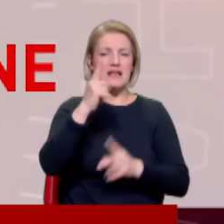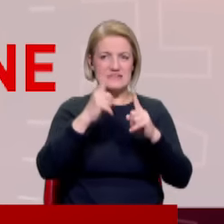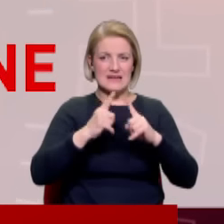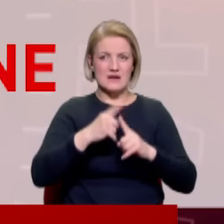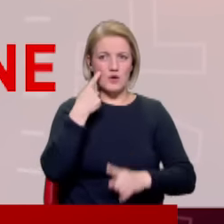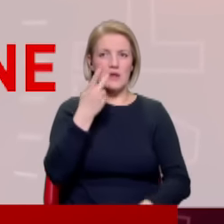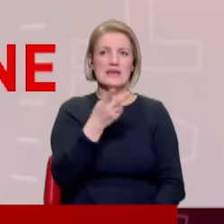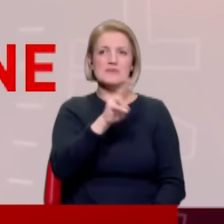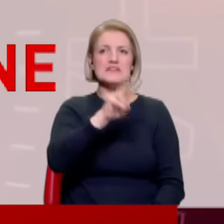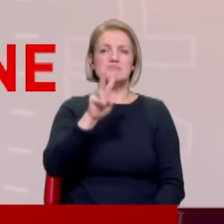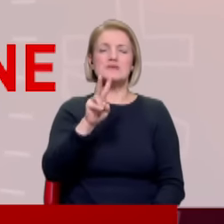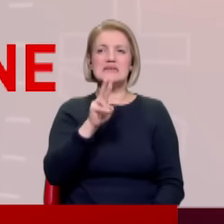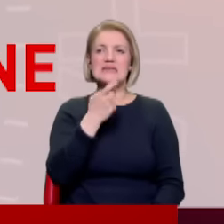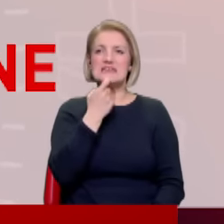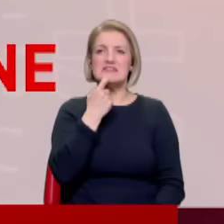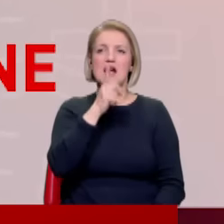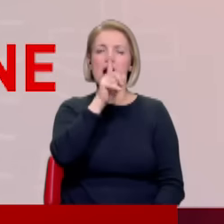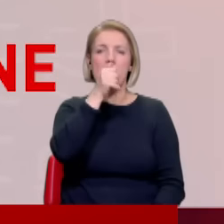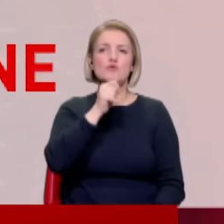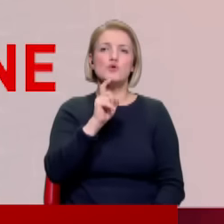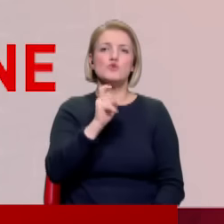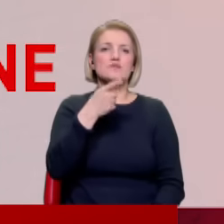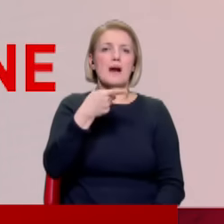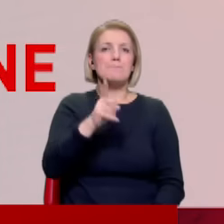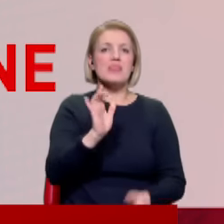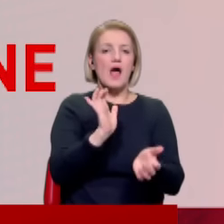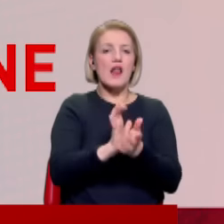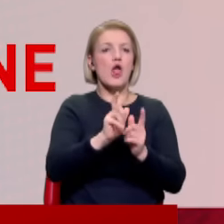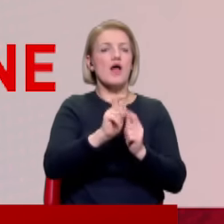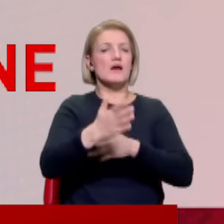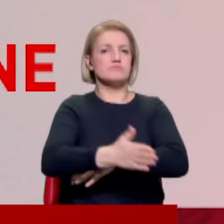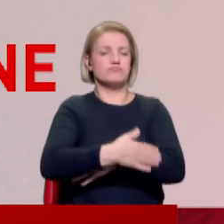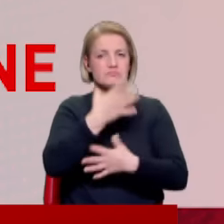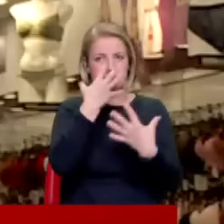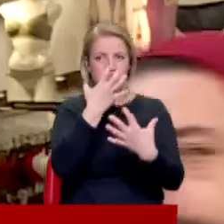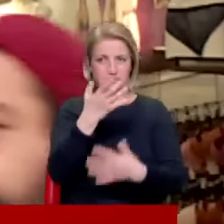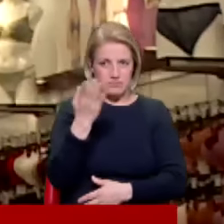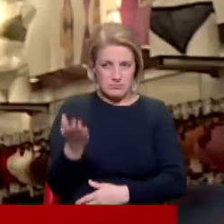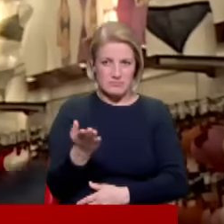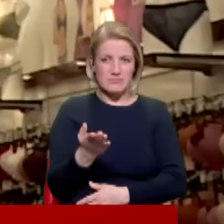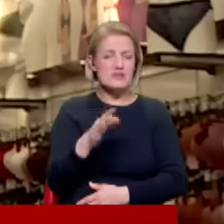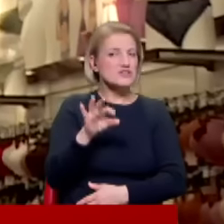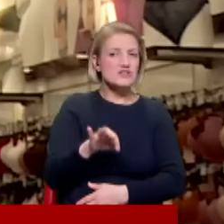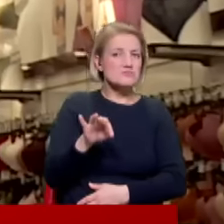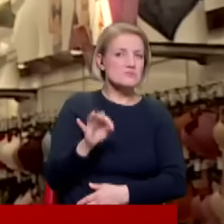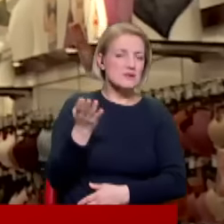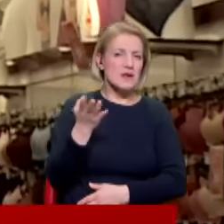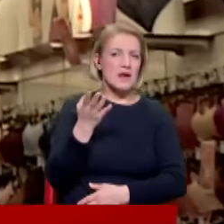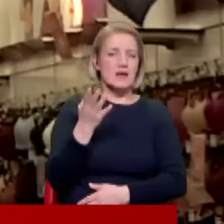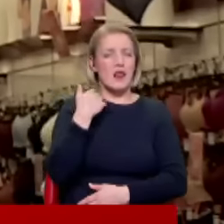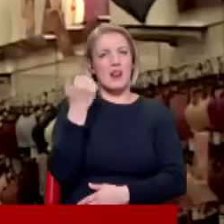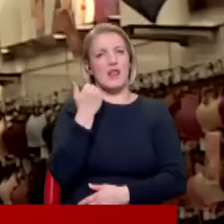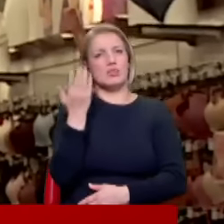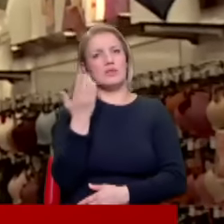göre 2022'de 690 bin aileye ödeme yapılmış doğalgaz tüketim desteği. Kime sağlıyorlar? Kendi adamlarına sağlıyor.